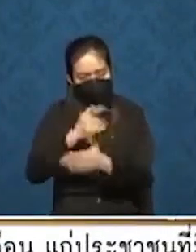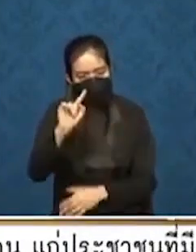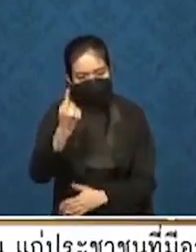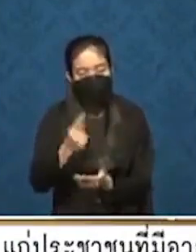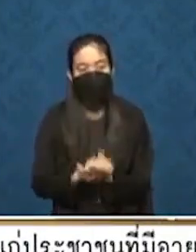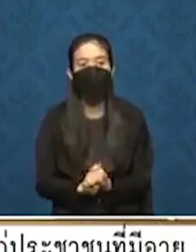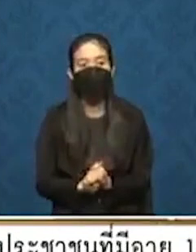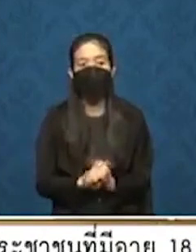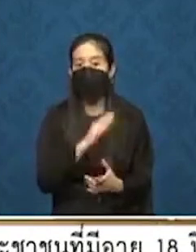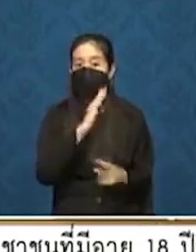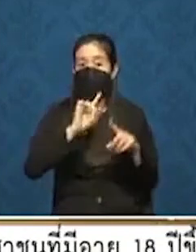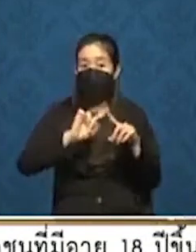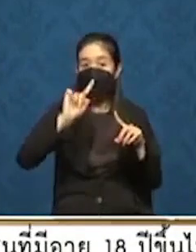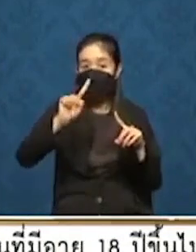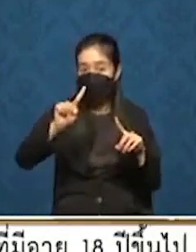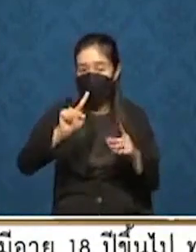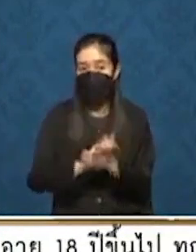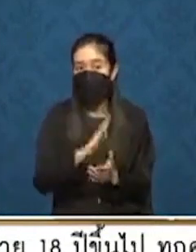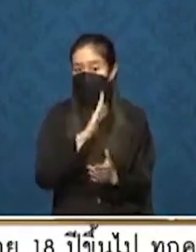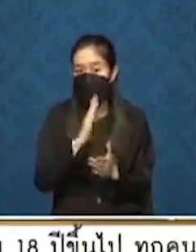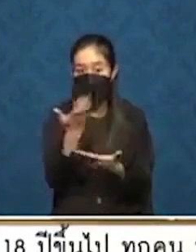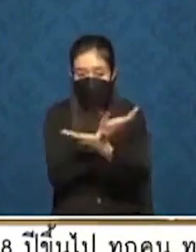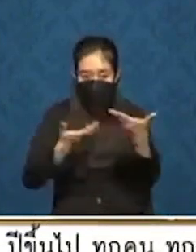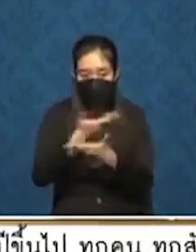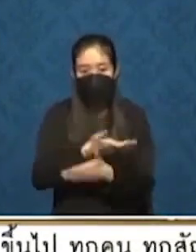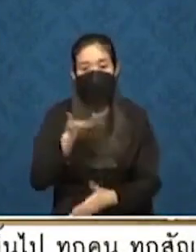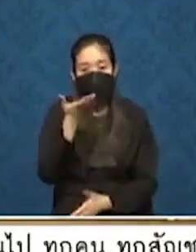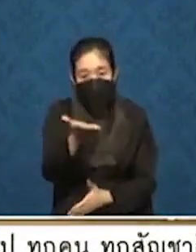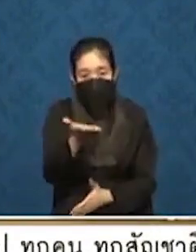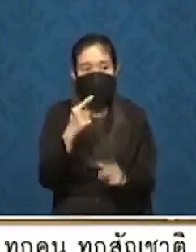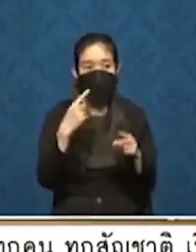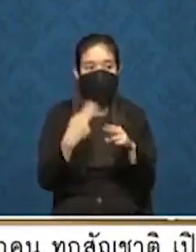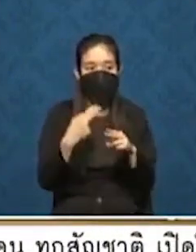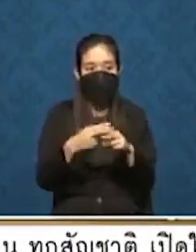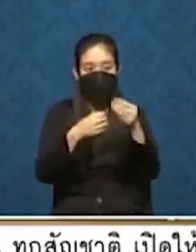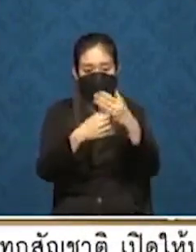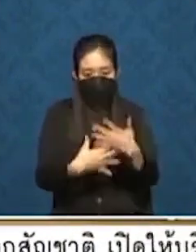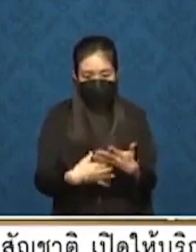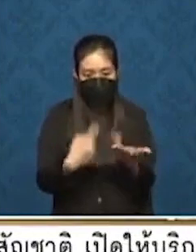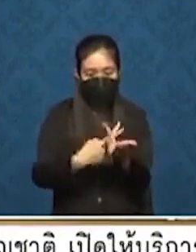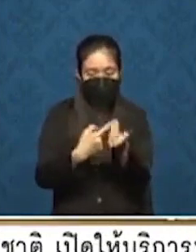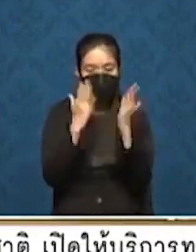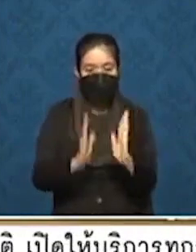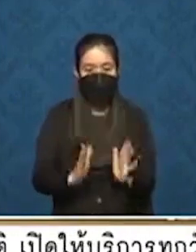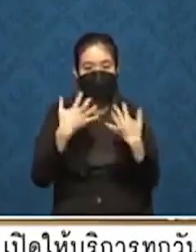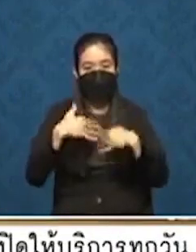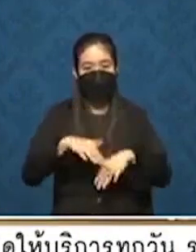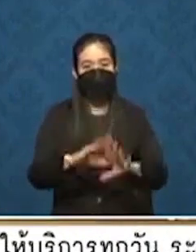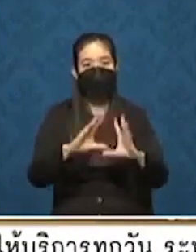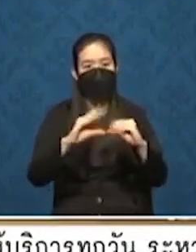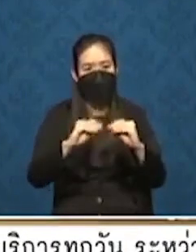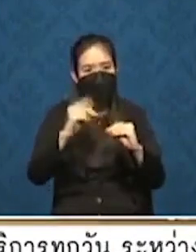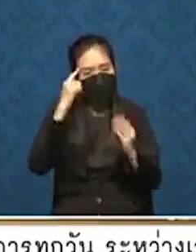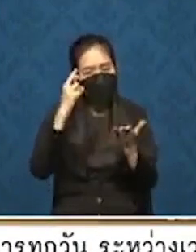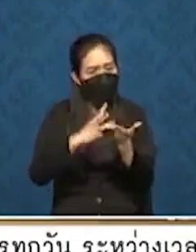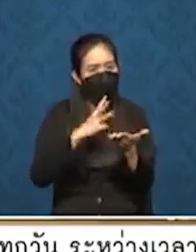ค่ท 1 คือว่า หารือขอนับองคประชุมในลกษณะนี้ หอยื่นยะติเนี่ยให้วาระแบบนี้